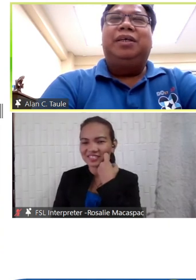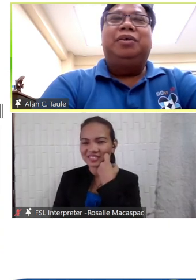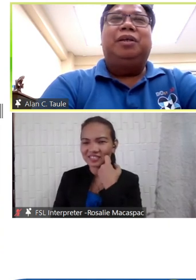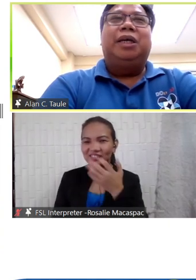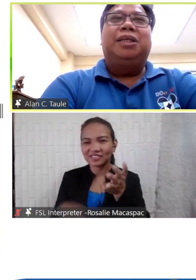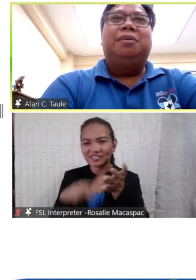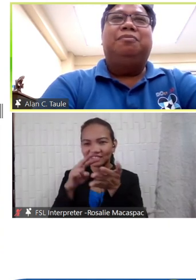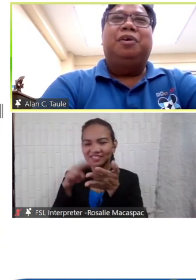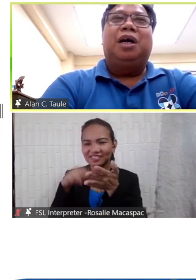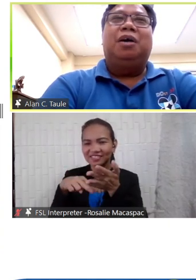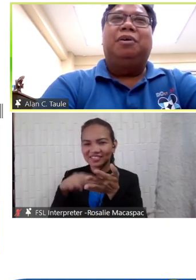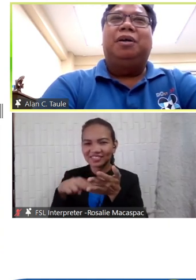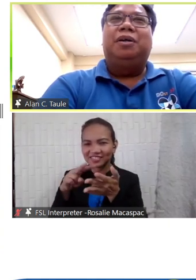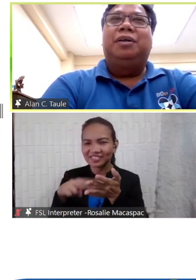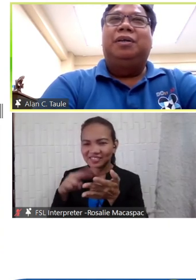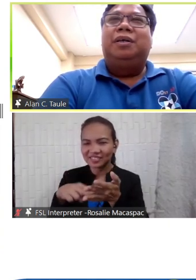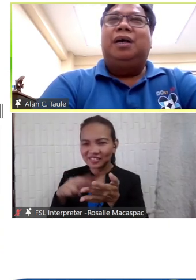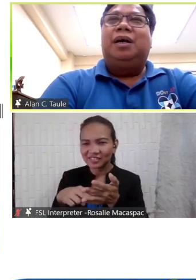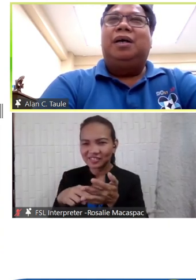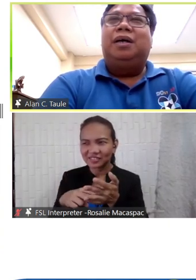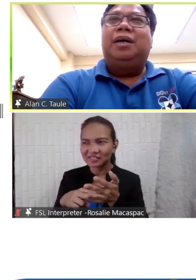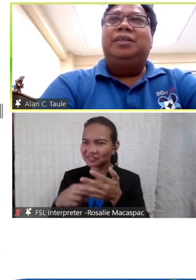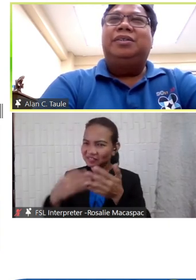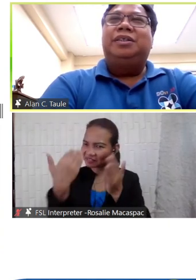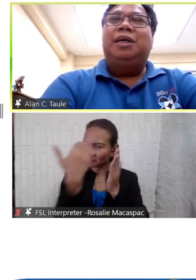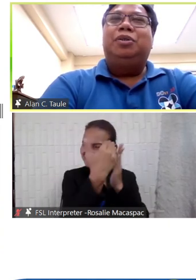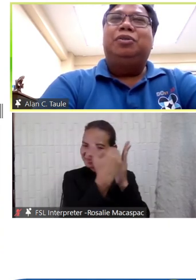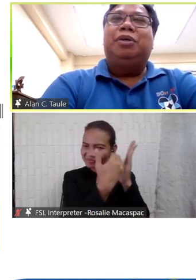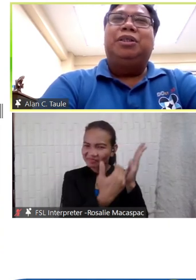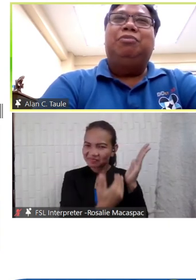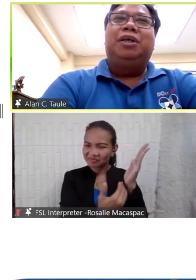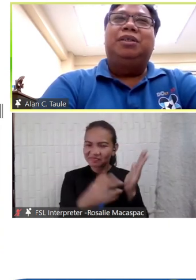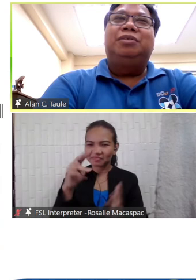ni Irene yung lineup for our